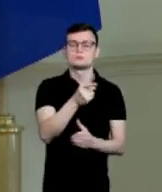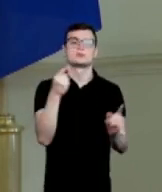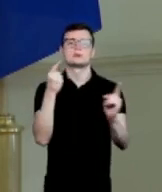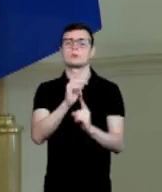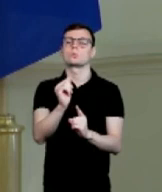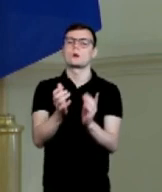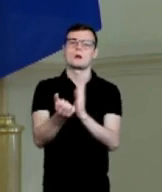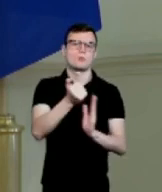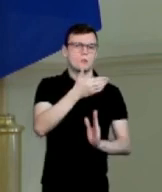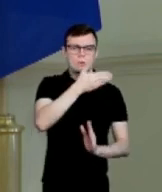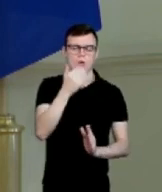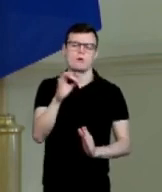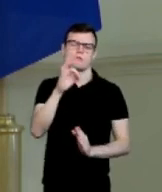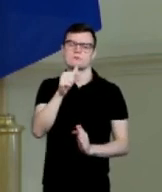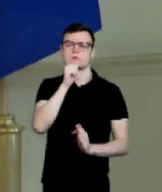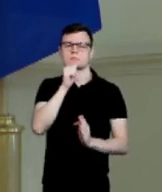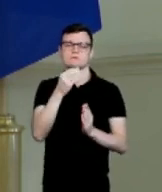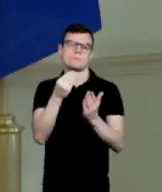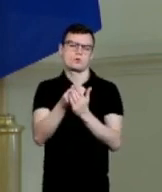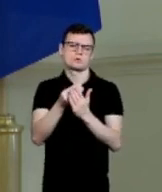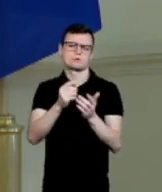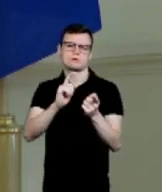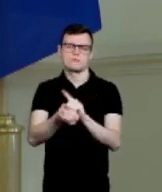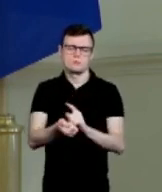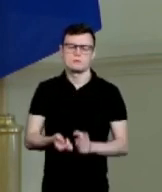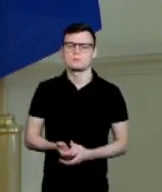apie mokesčių reformą.